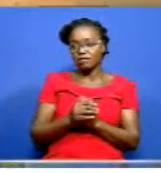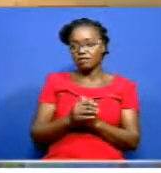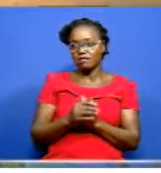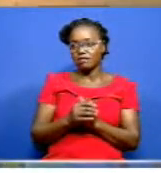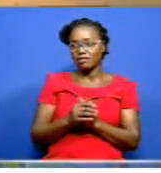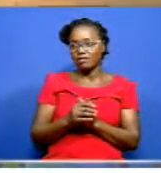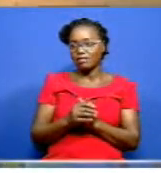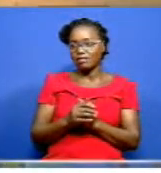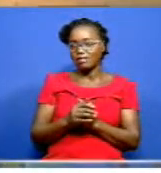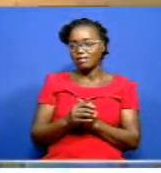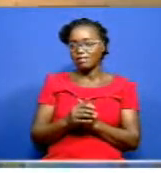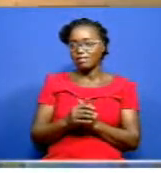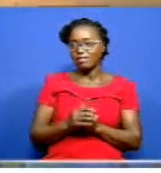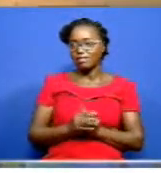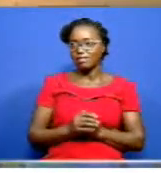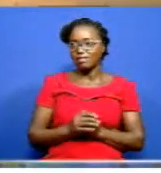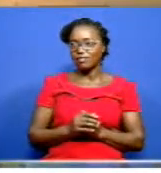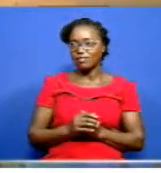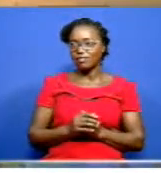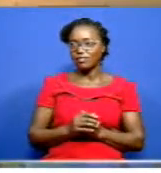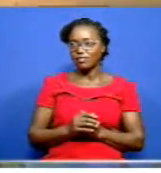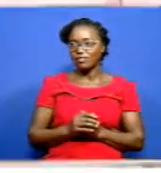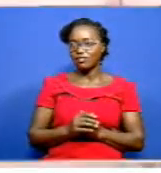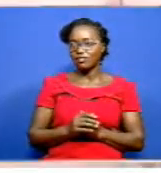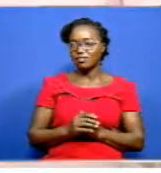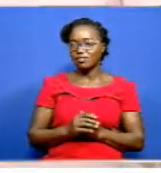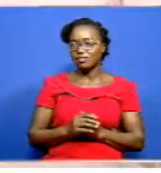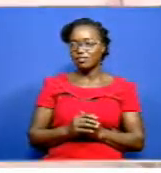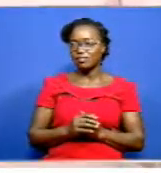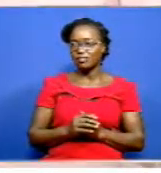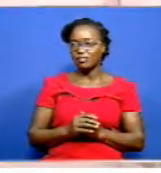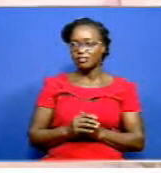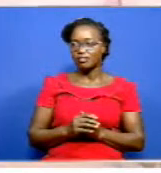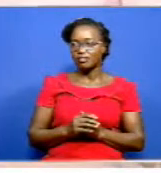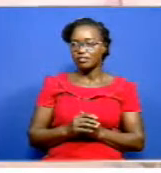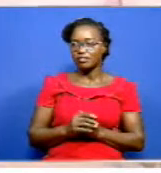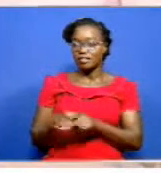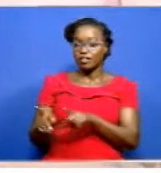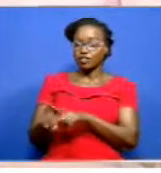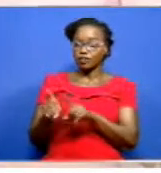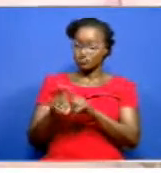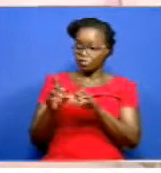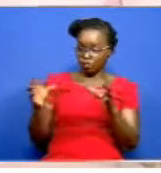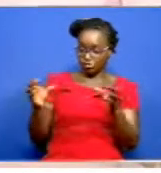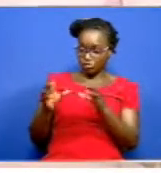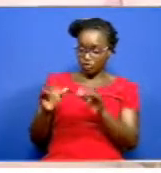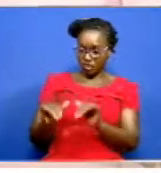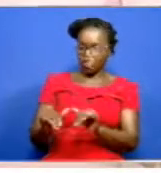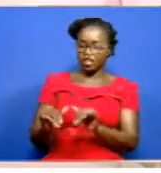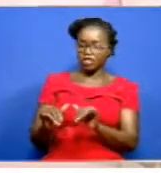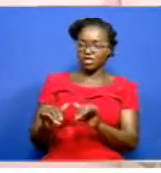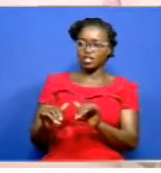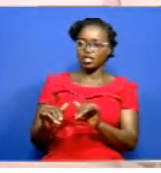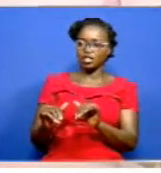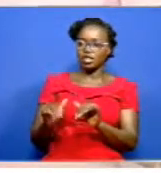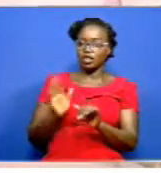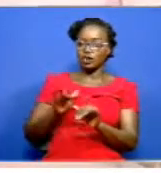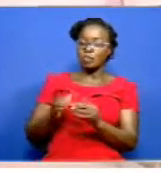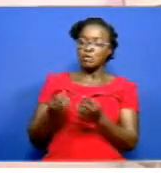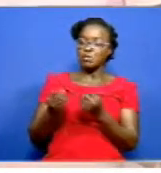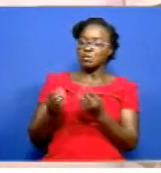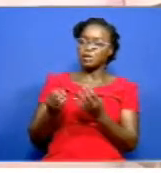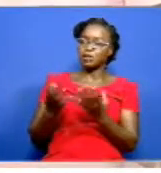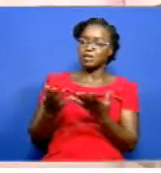ya kuongezea. Pia tusisahau tunaishi kwa jamii na kuna wanawake wengi